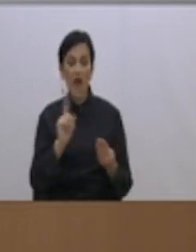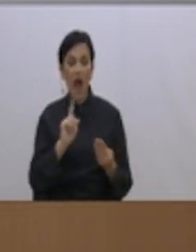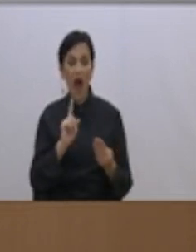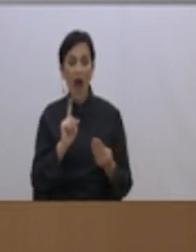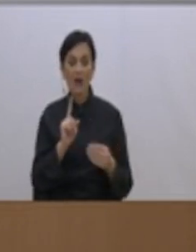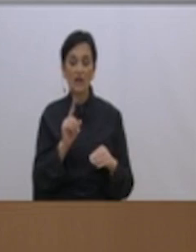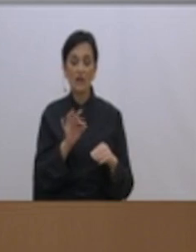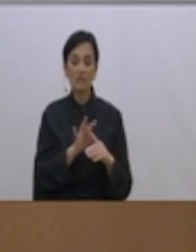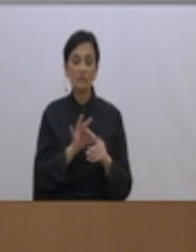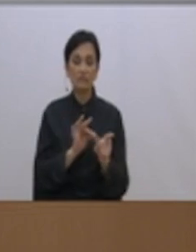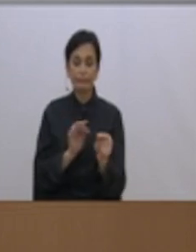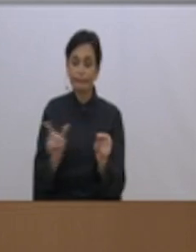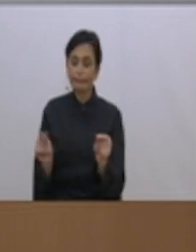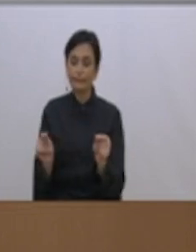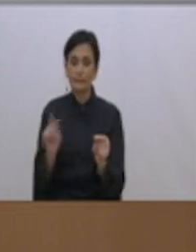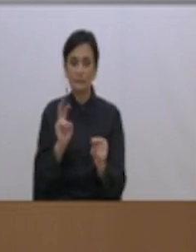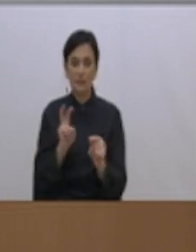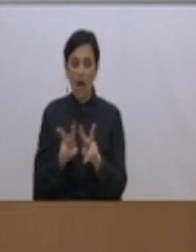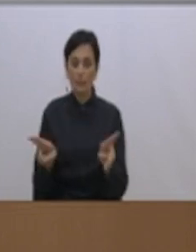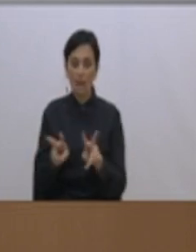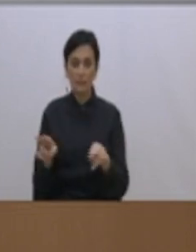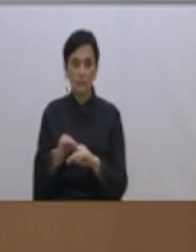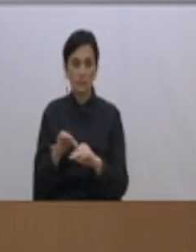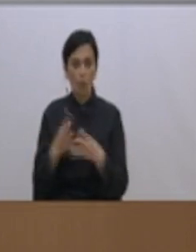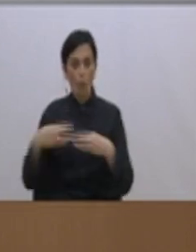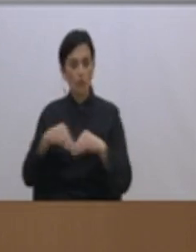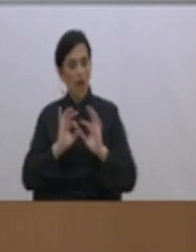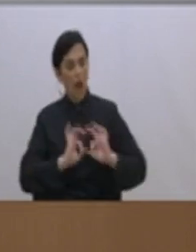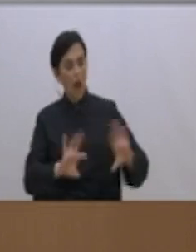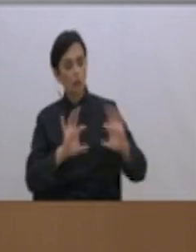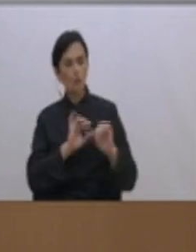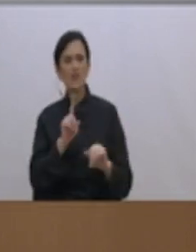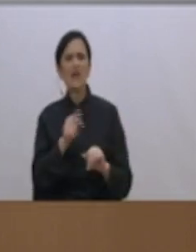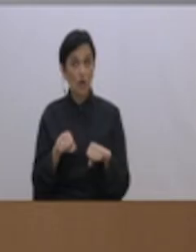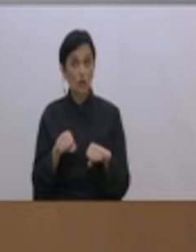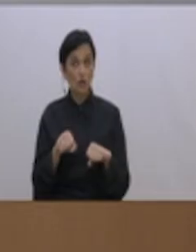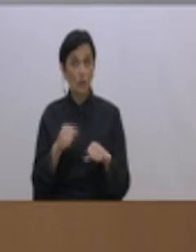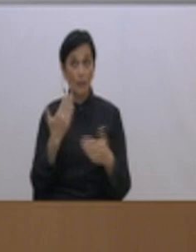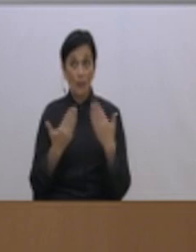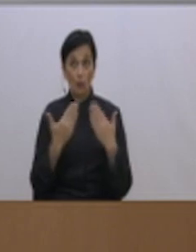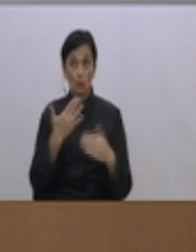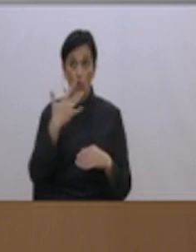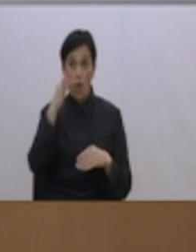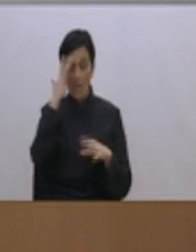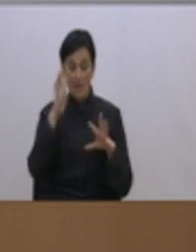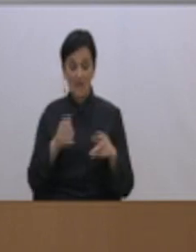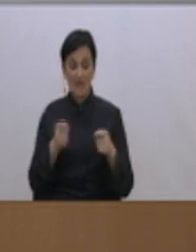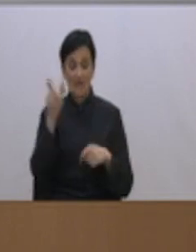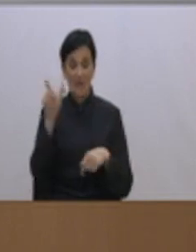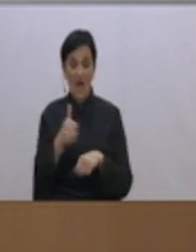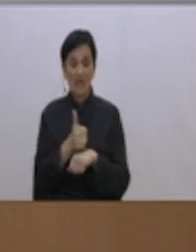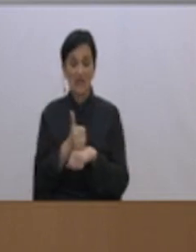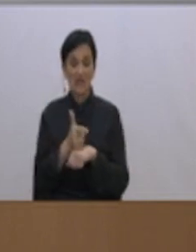ერთსქესიანთა ოჯახური თანაცხოვრების წესებს აცნობენ, რაც არ უნდა კარგად იყოს ეს ნამღერი. თუ კი ამერიკის პრეზიდენტს LGBT